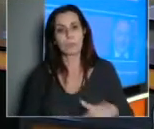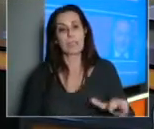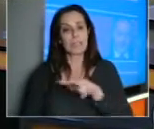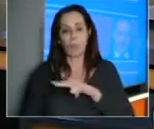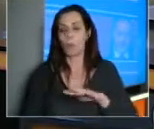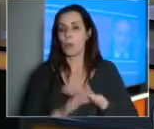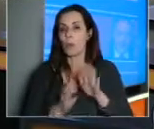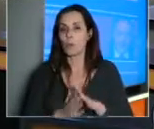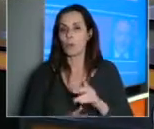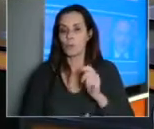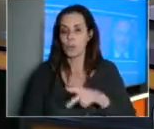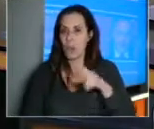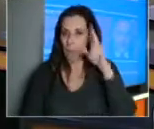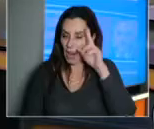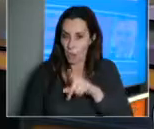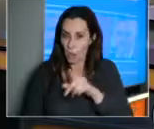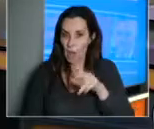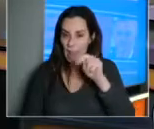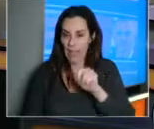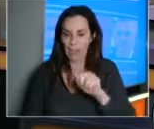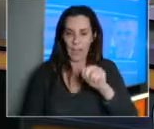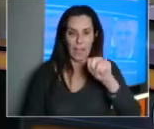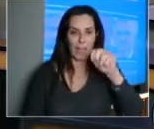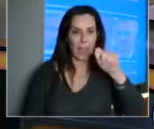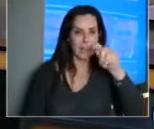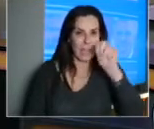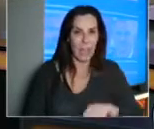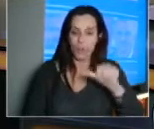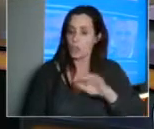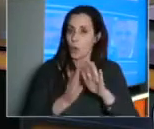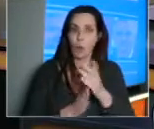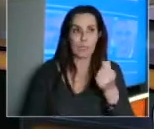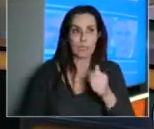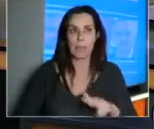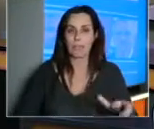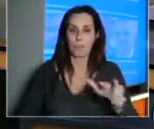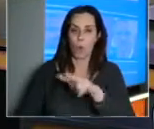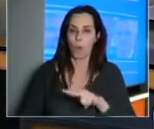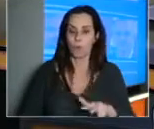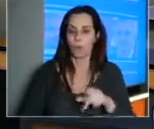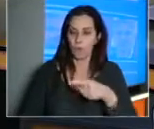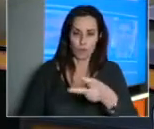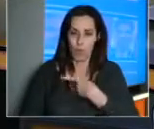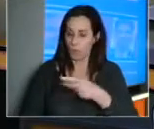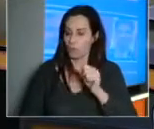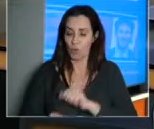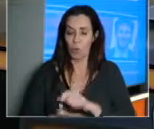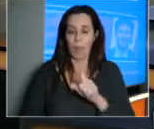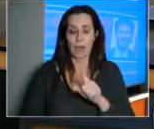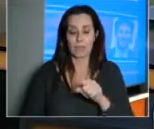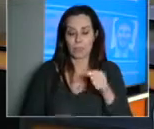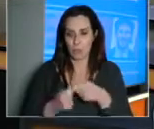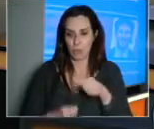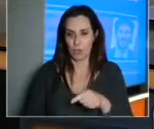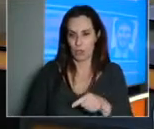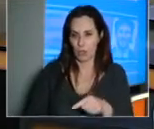ציבור. כל מה שמשלם הליכוד לנתן אשל וכל מי שעבד איתו בקמפיין, זה הכל מכספי מימון מפלגות שאת ואני משלמים. אז במובן